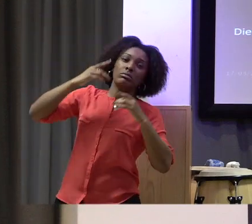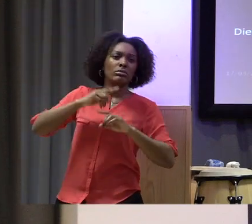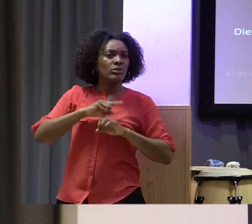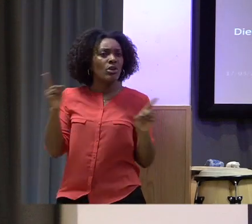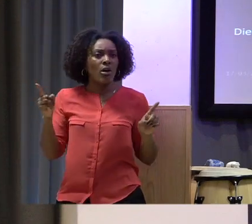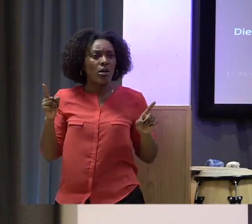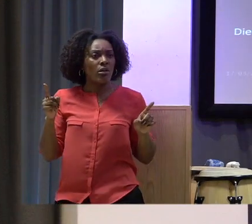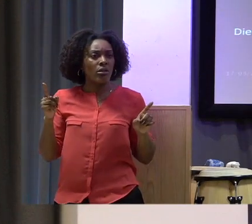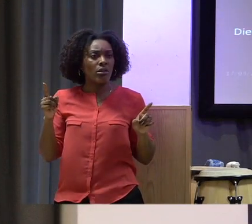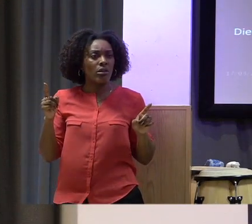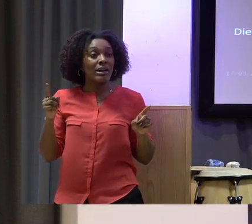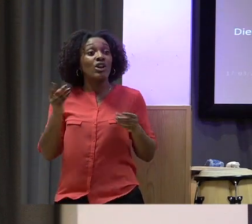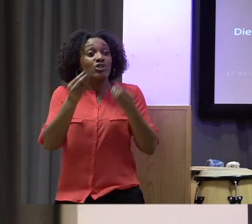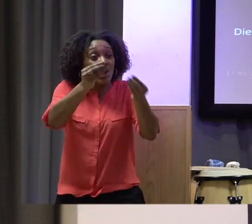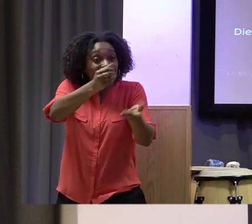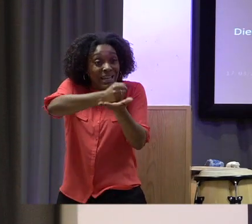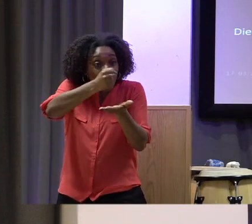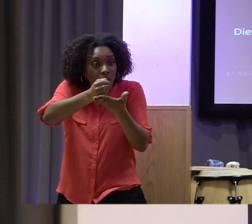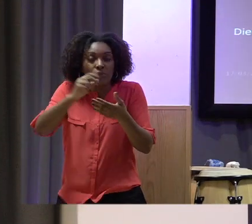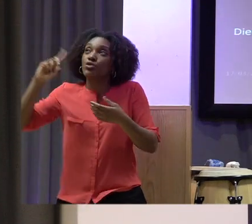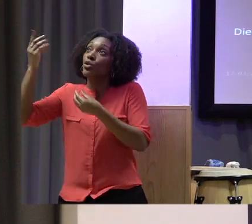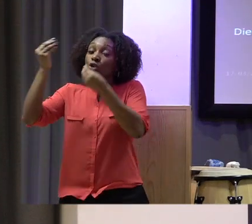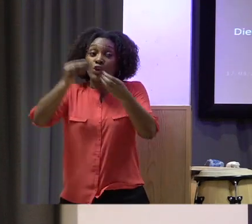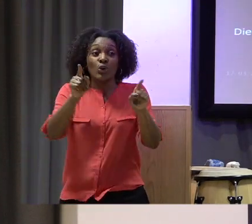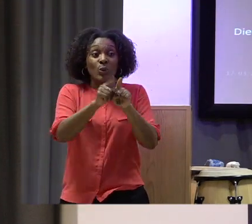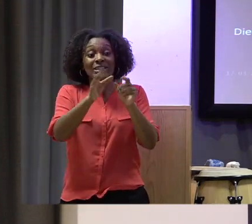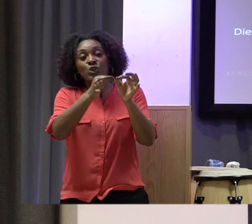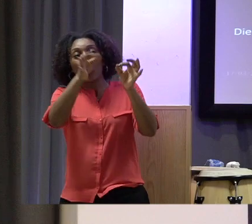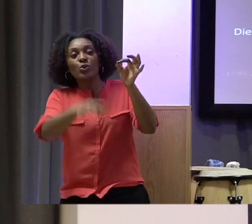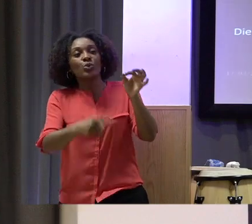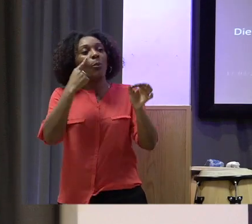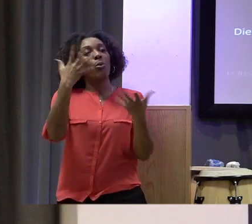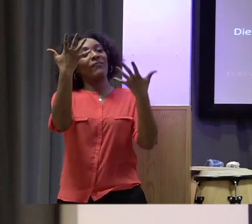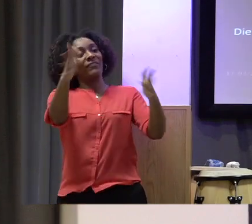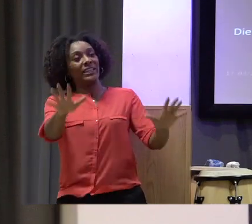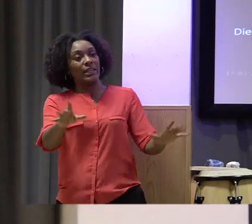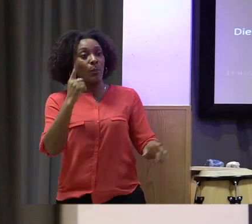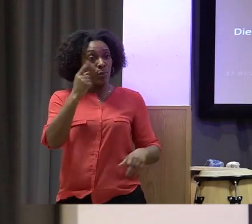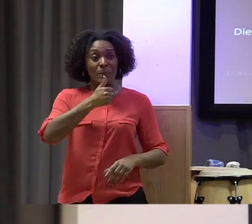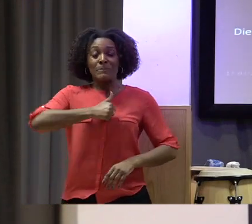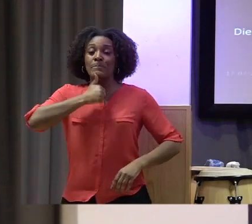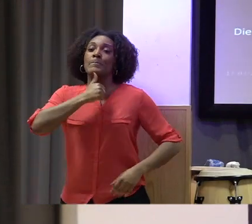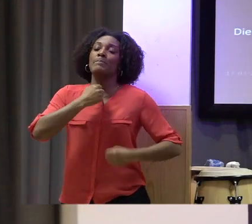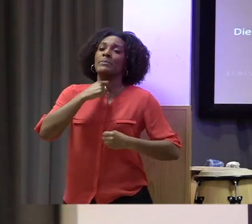aussi le moyen d'en sortir, afin que vous puissiez la supporter.